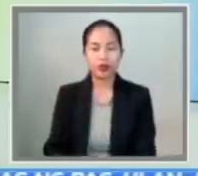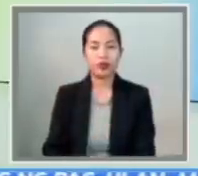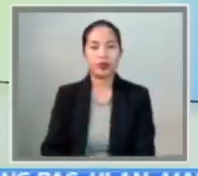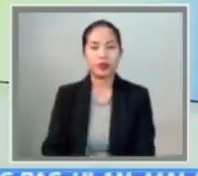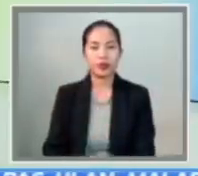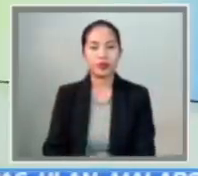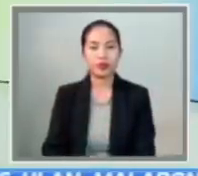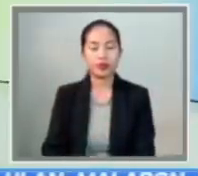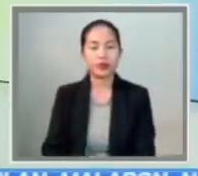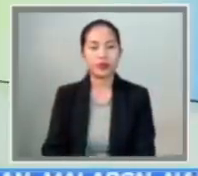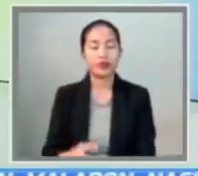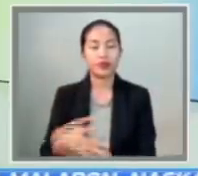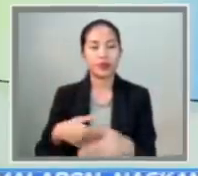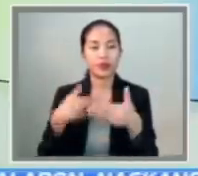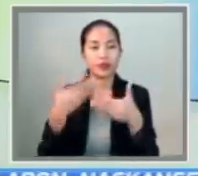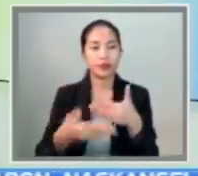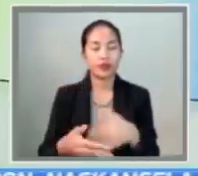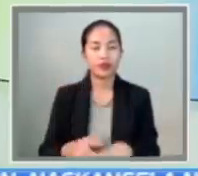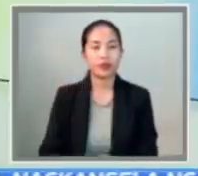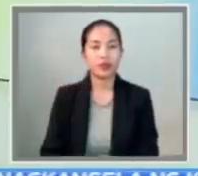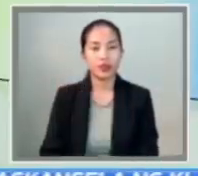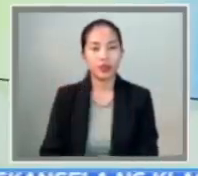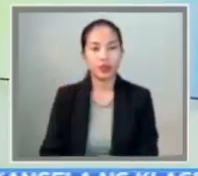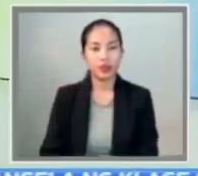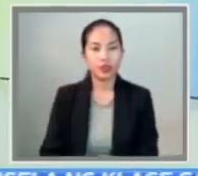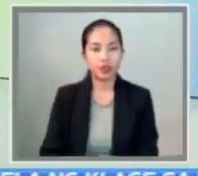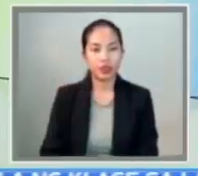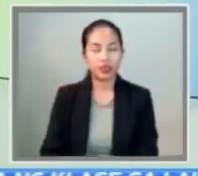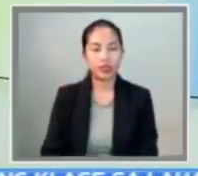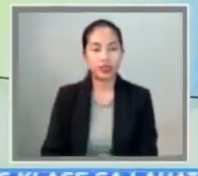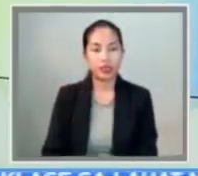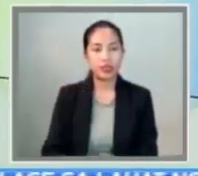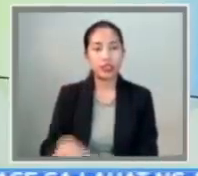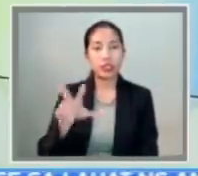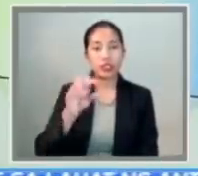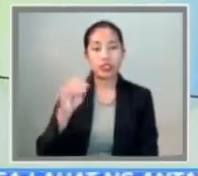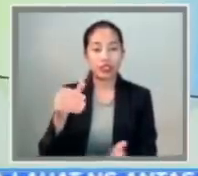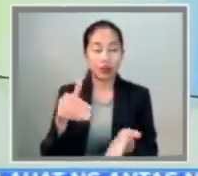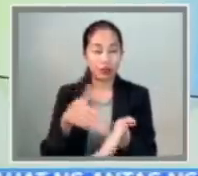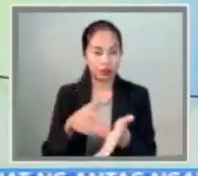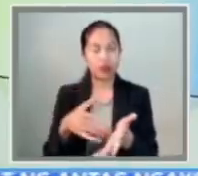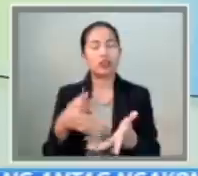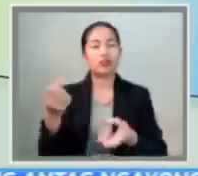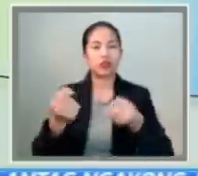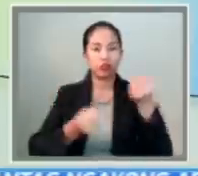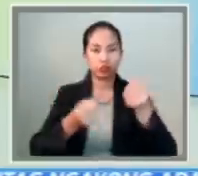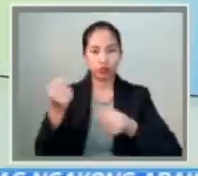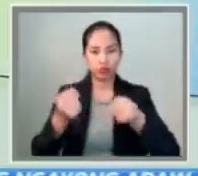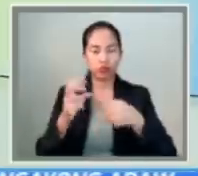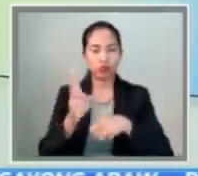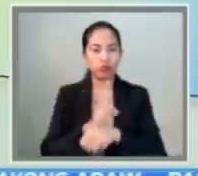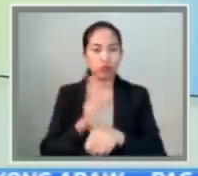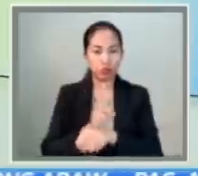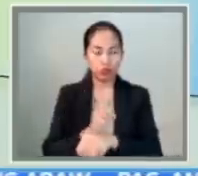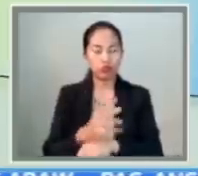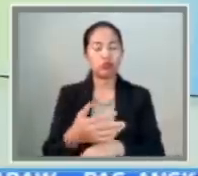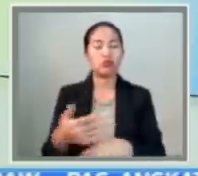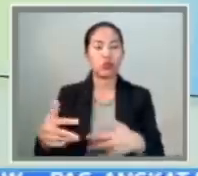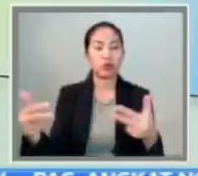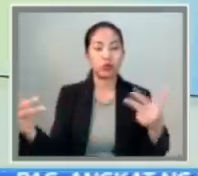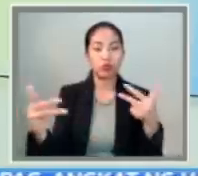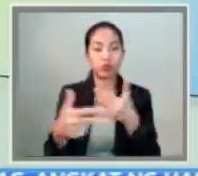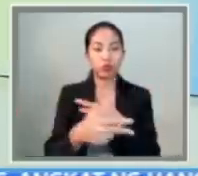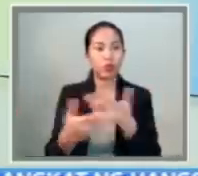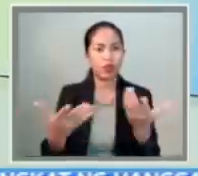Nasa 75,000 motorista ang dumadaan sa bahagi ng Buendia Flyover Rojas Boulevard sa Pasay kada araw. Kaya perwisyo ang idinulot na aksidente